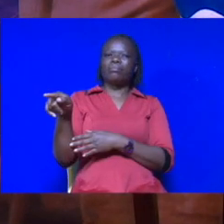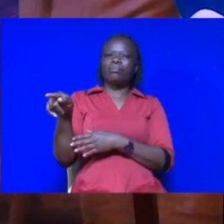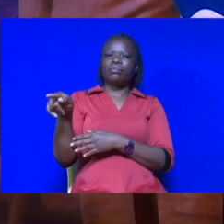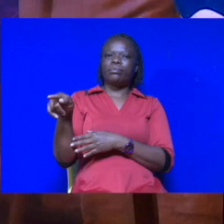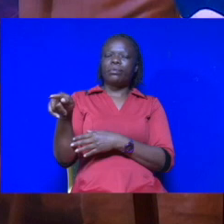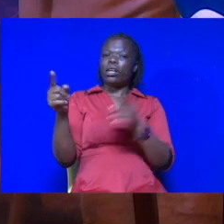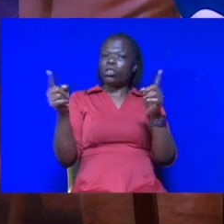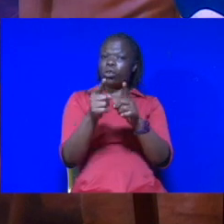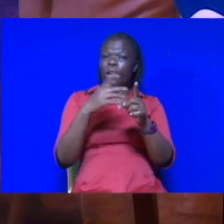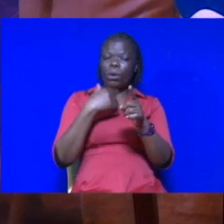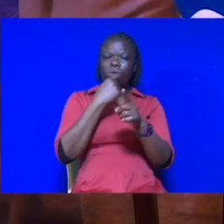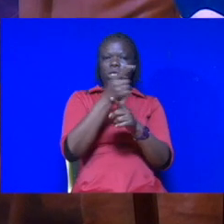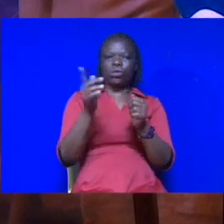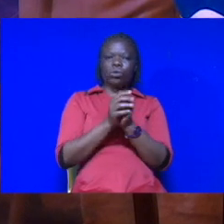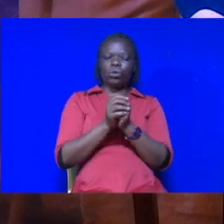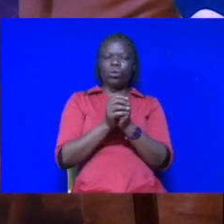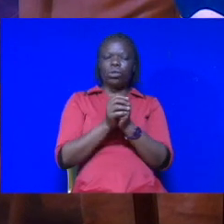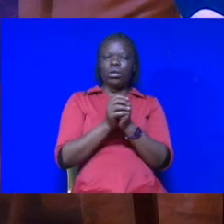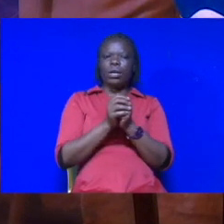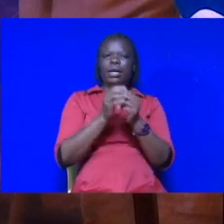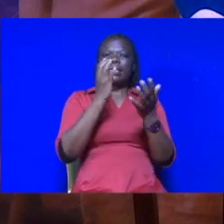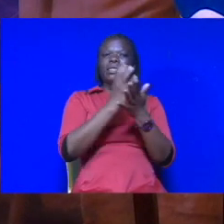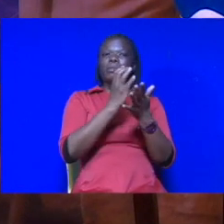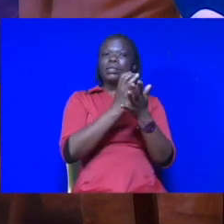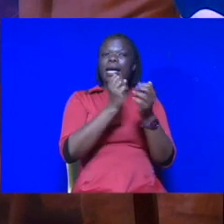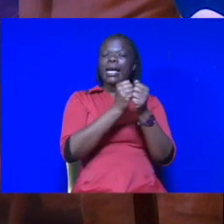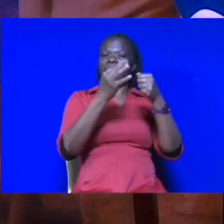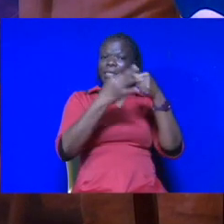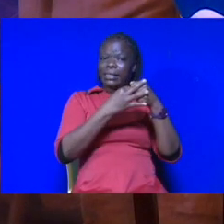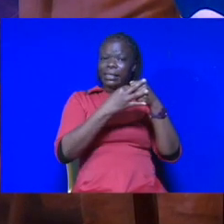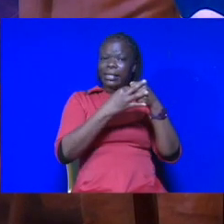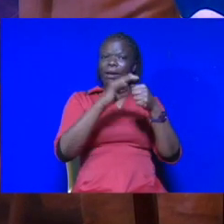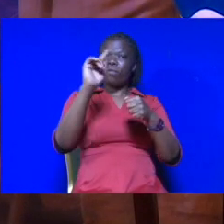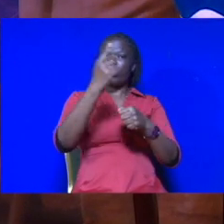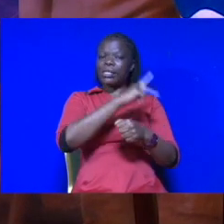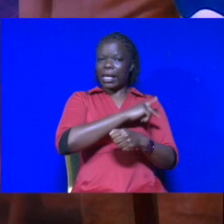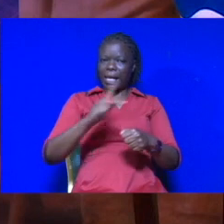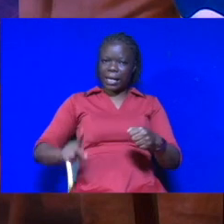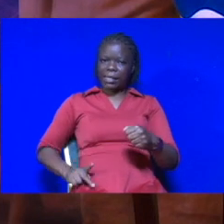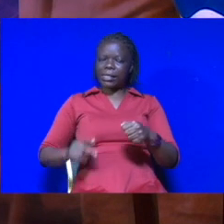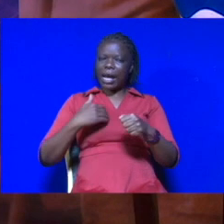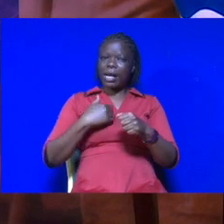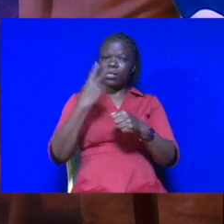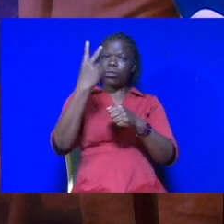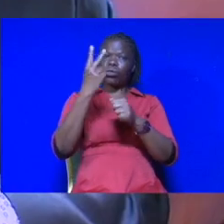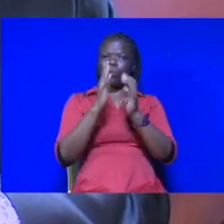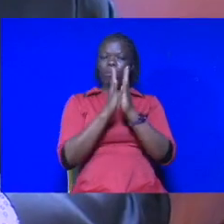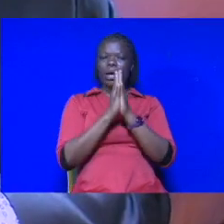Kwa ufupi tu niwaambie, hii sura ya 18 ya Wafalme wa kwanza, sura ya 18, ina maombi ya aina mbili.